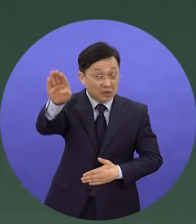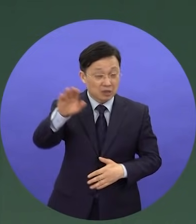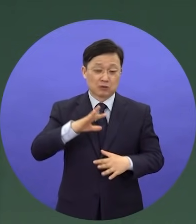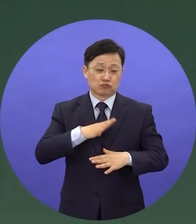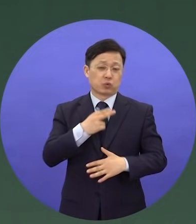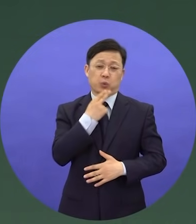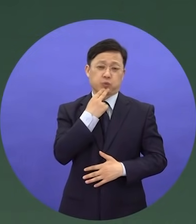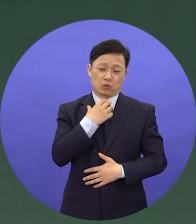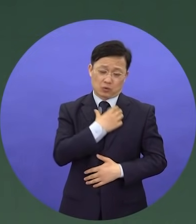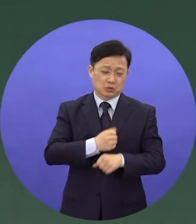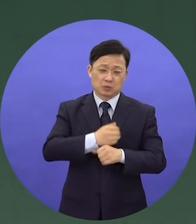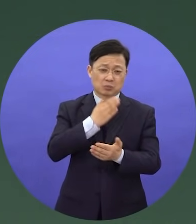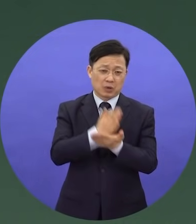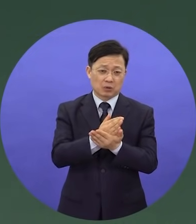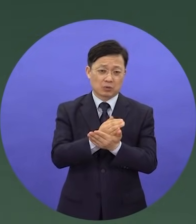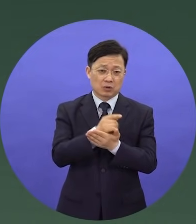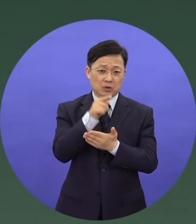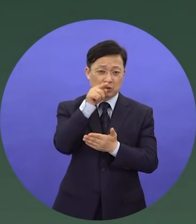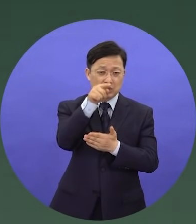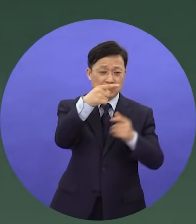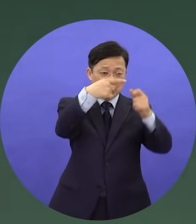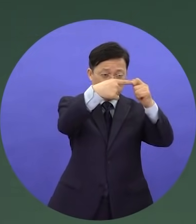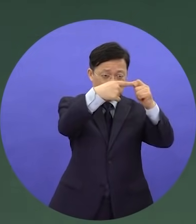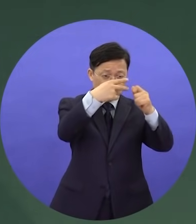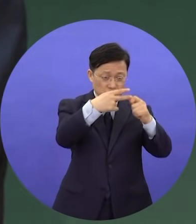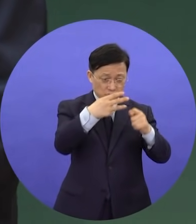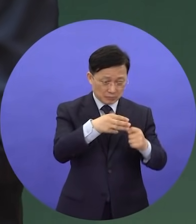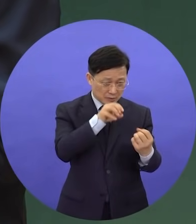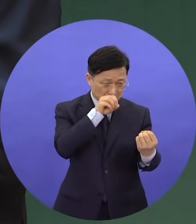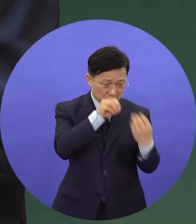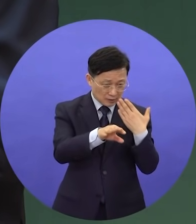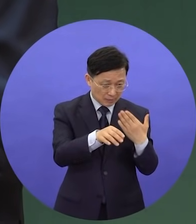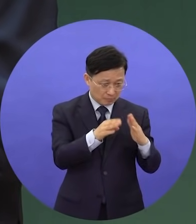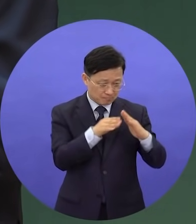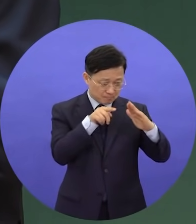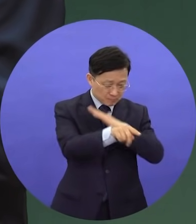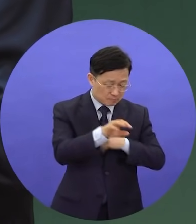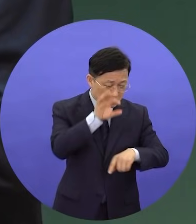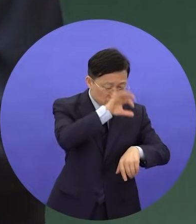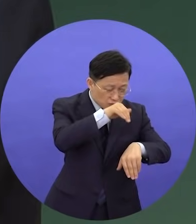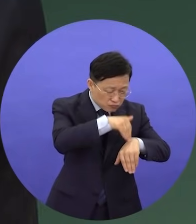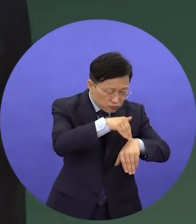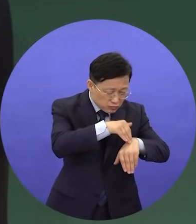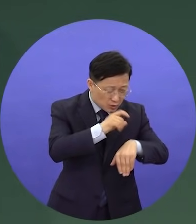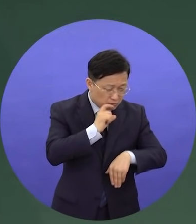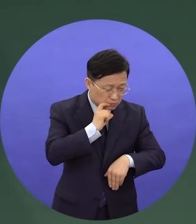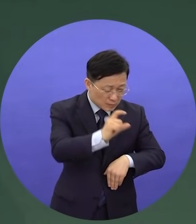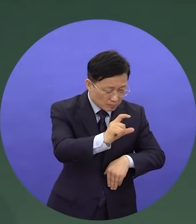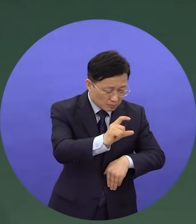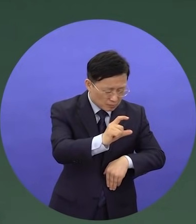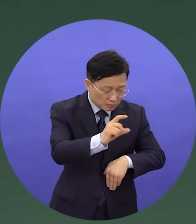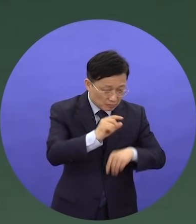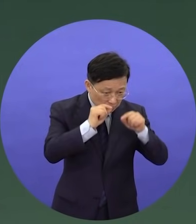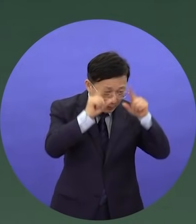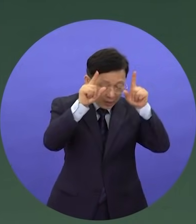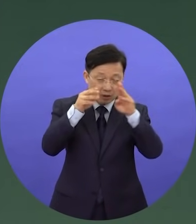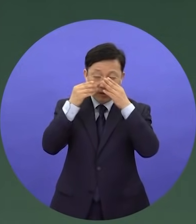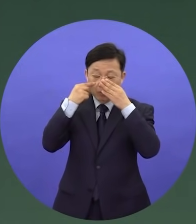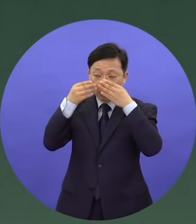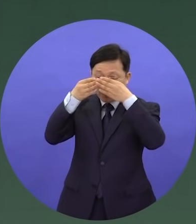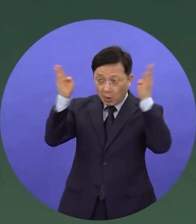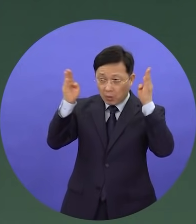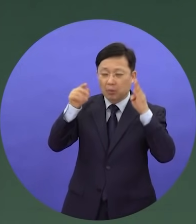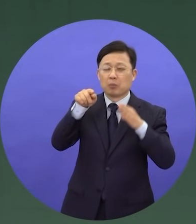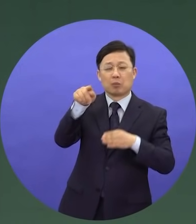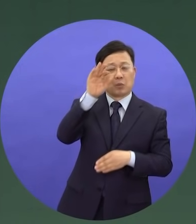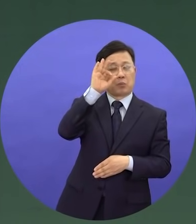여러분 걱정하지 말고요. 이 응답 속으로 조금 있으면 모든 게 다 보여요. And so don't worry. Just slightly enter into this blessing and you'll see everything. 눈으로